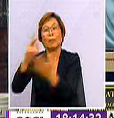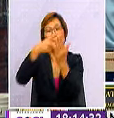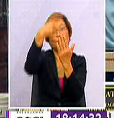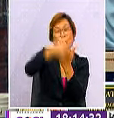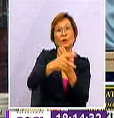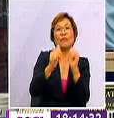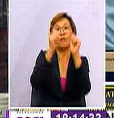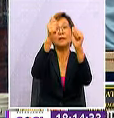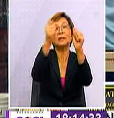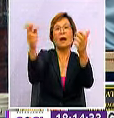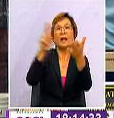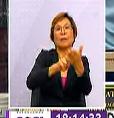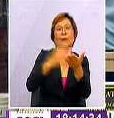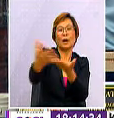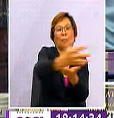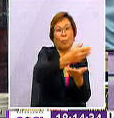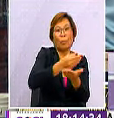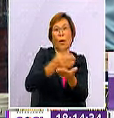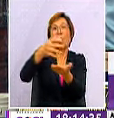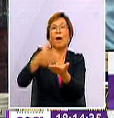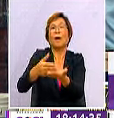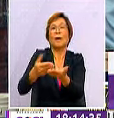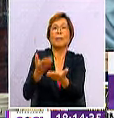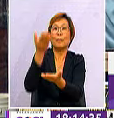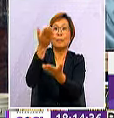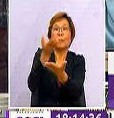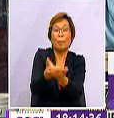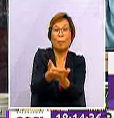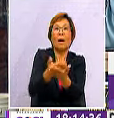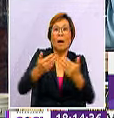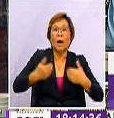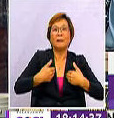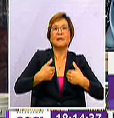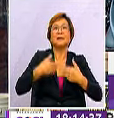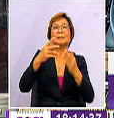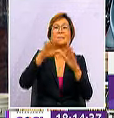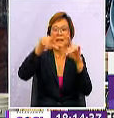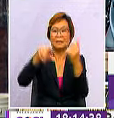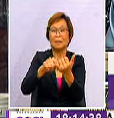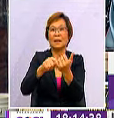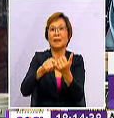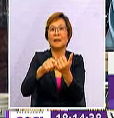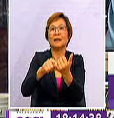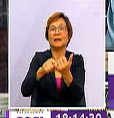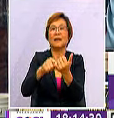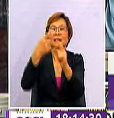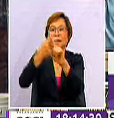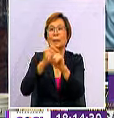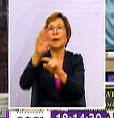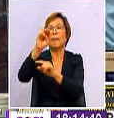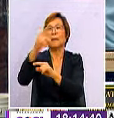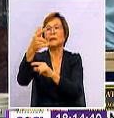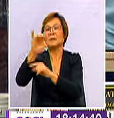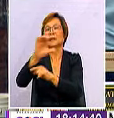projek rintis pendaftaran e-perolehan kepada perusahaan sosial yang mempunyai sijil program e-perolehan impak kerajaan daripada MAGIC